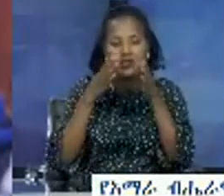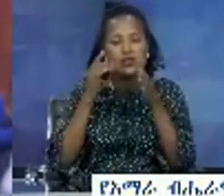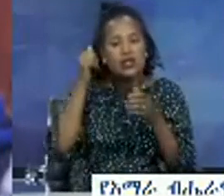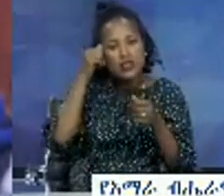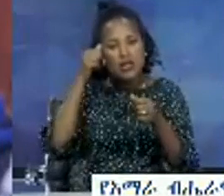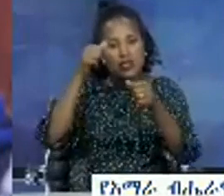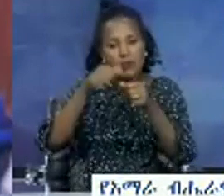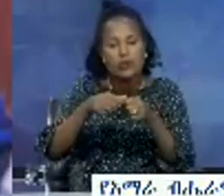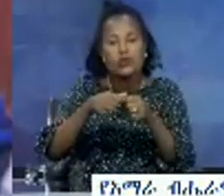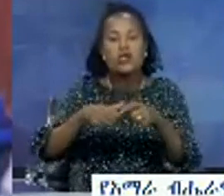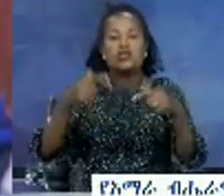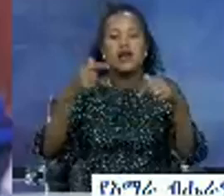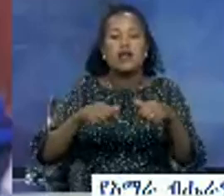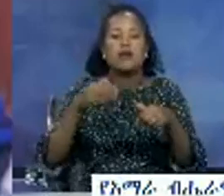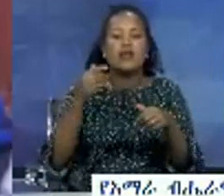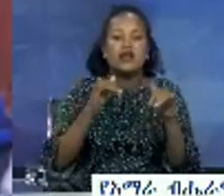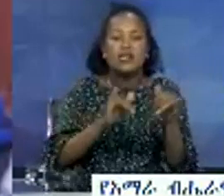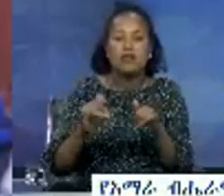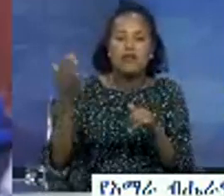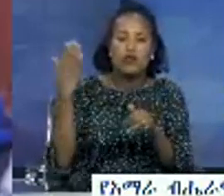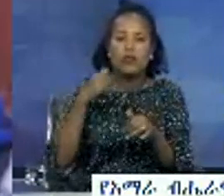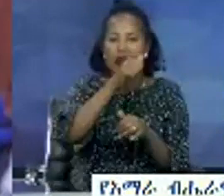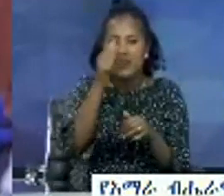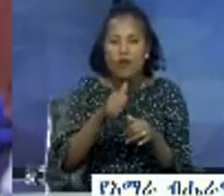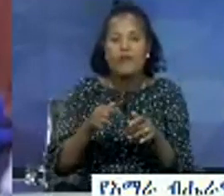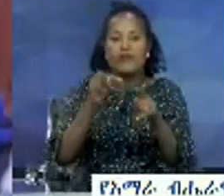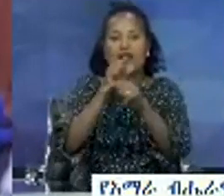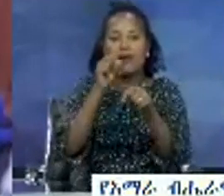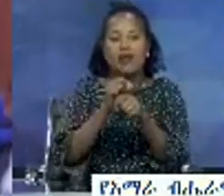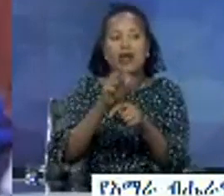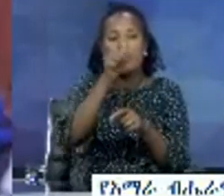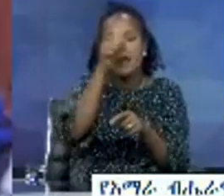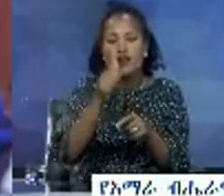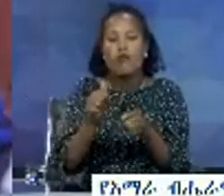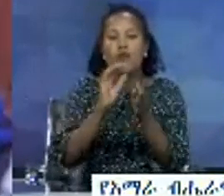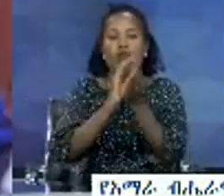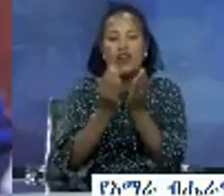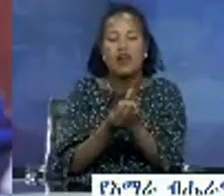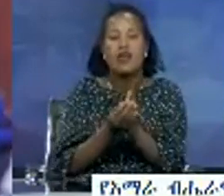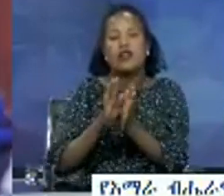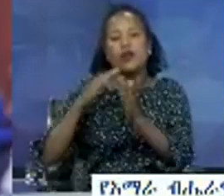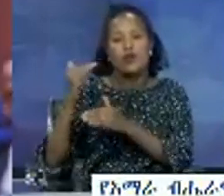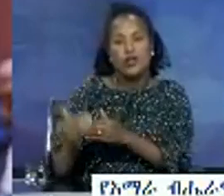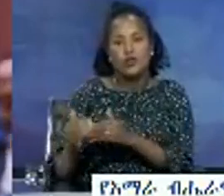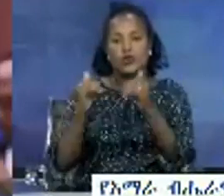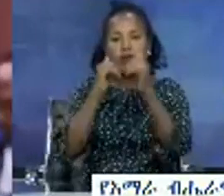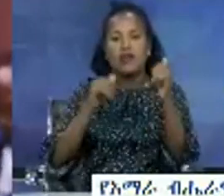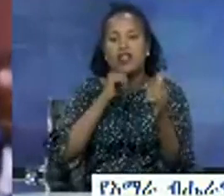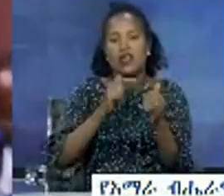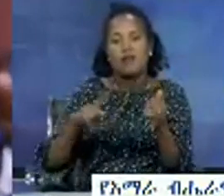ስናሳስባችሁ ዛሬም እንደ ቀድሞው በየትኛውም ተግባር በማንኛውም ሁኔታ ከጎናችሁ የማንለይ